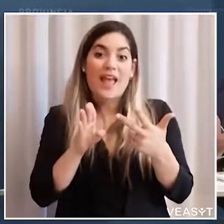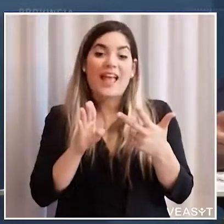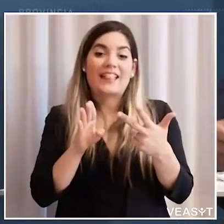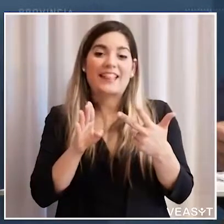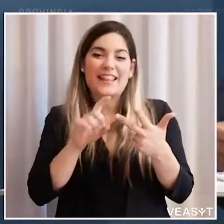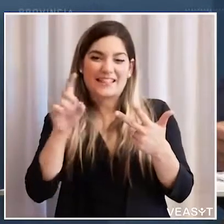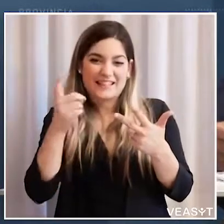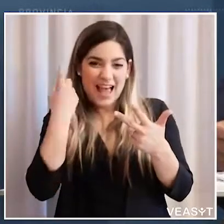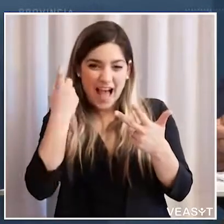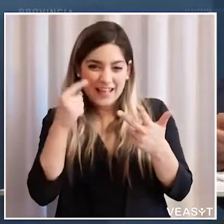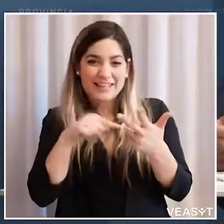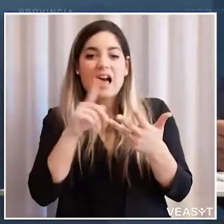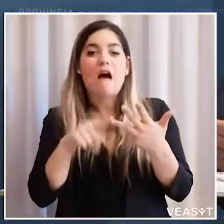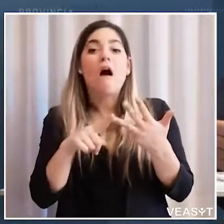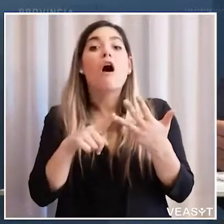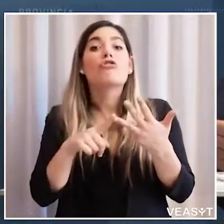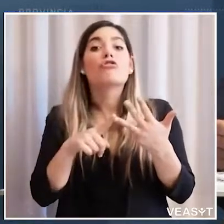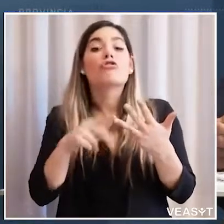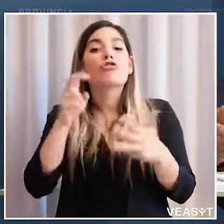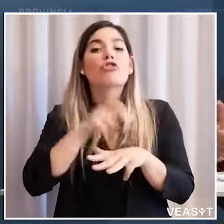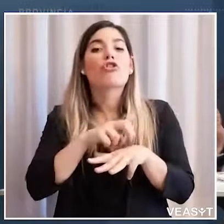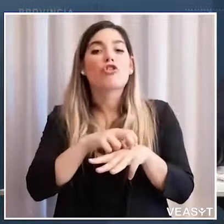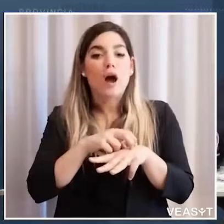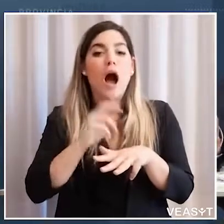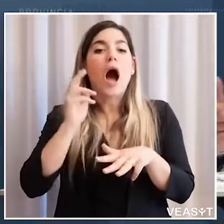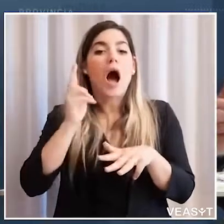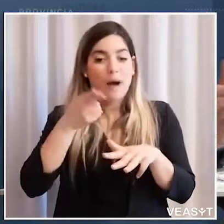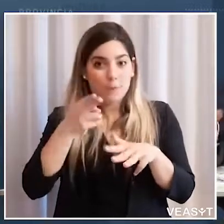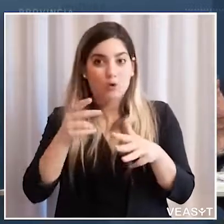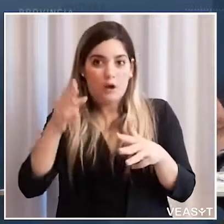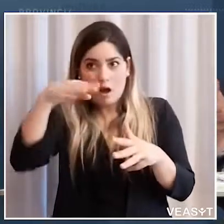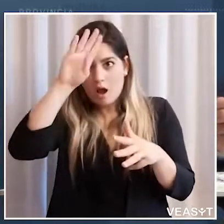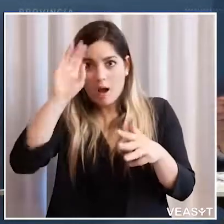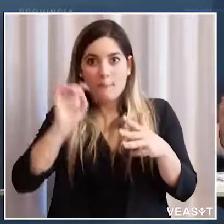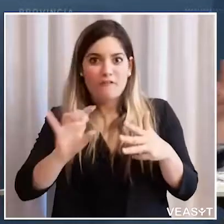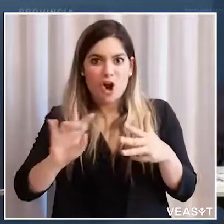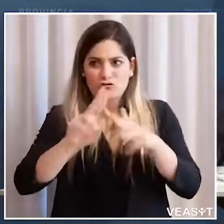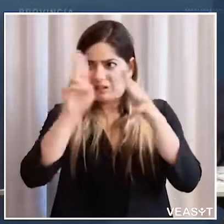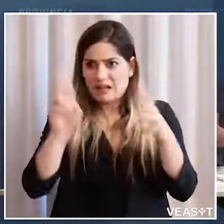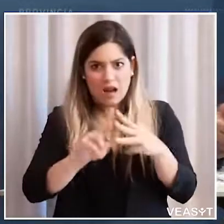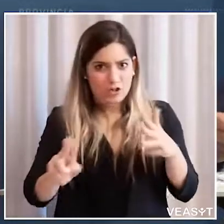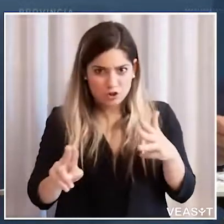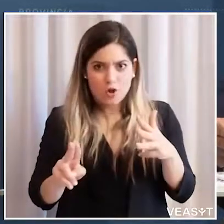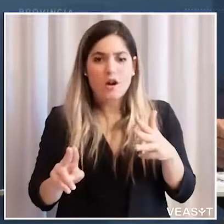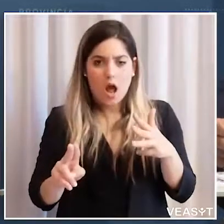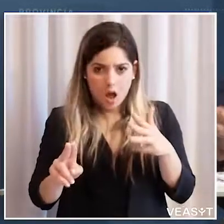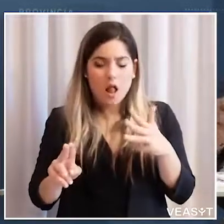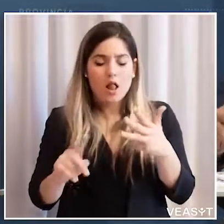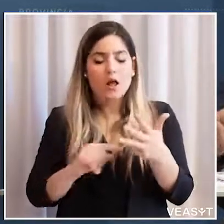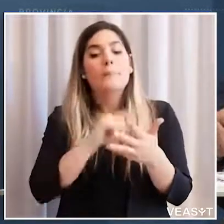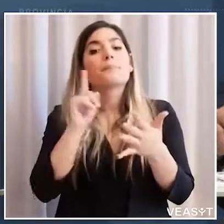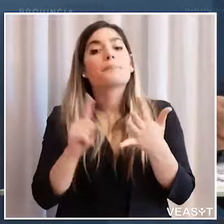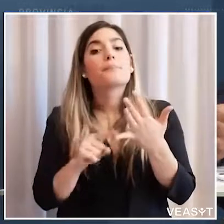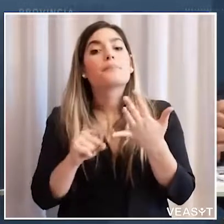anche di luca zaia tortuosa mahamud a uno dei kapo virologi a livello internazionale